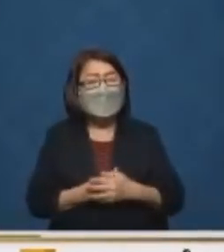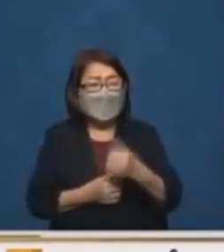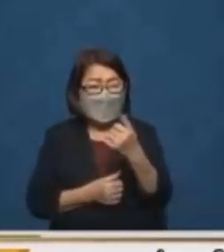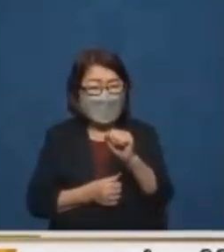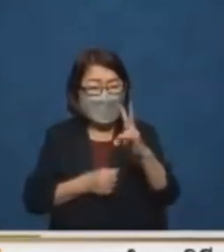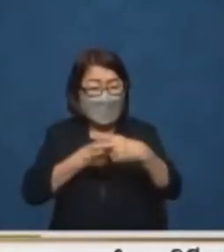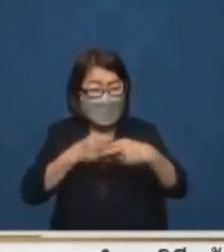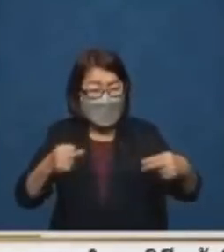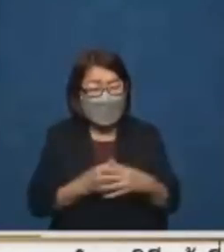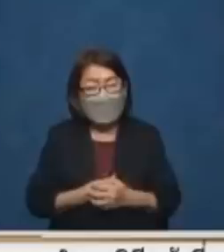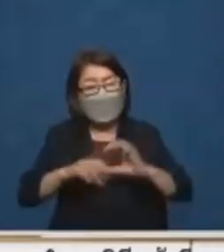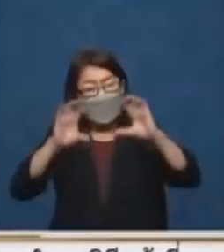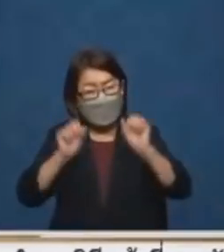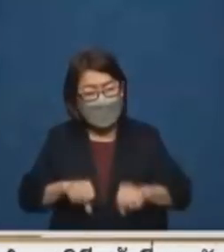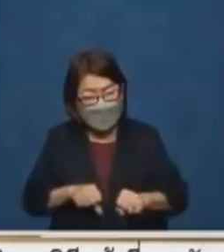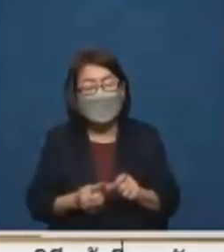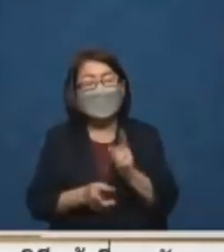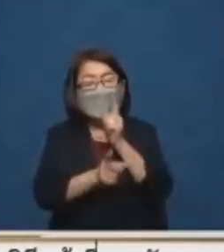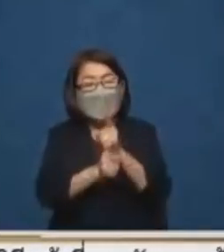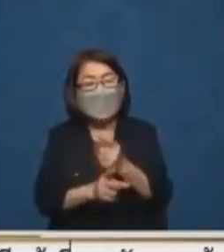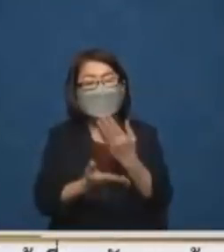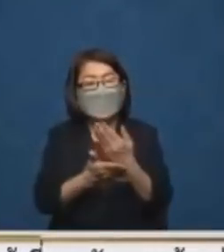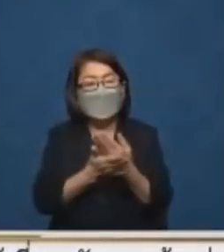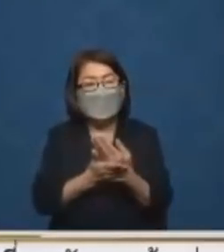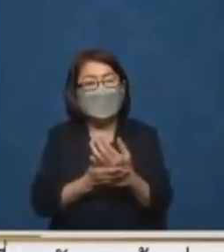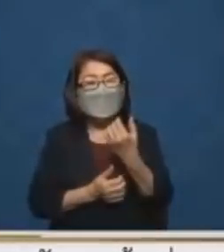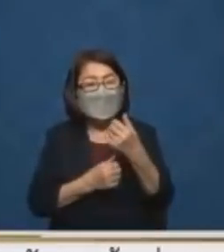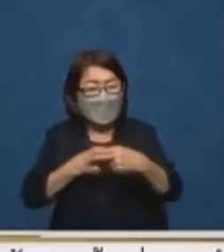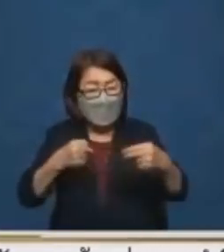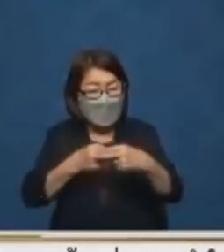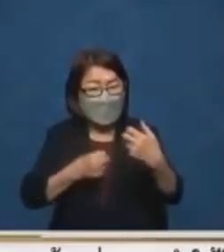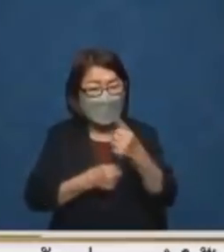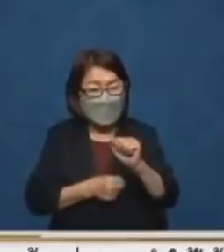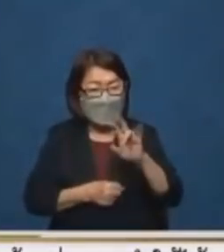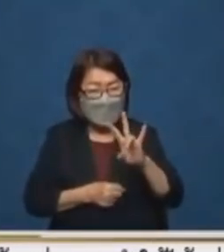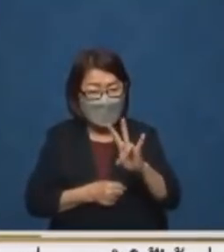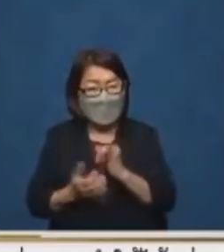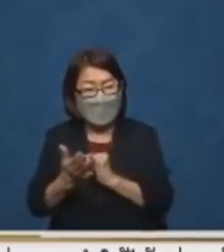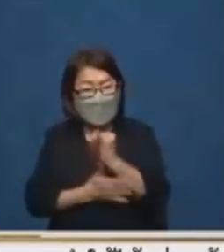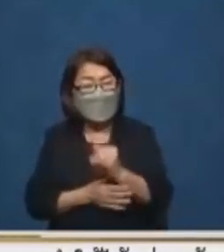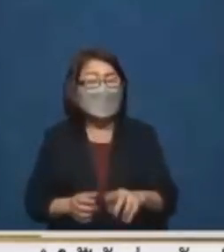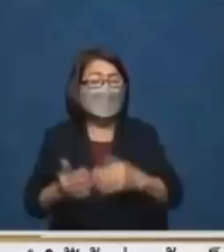ขอรมออนุมัติในราคา 17 เหลียน ถกตองครับการซือครงท 2